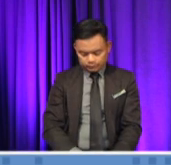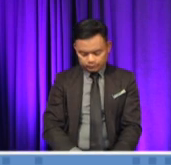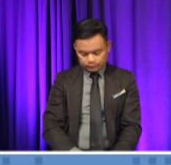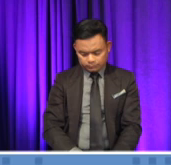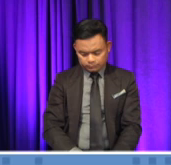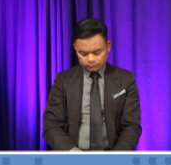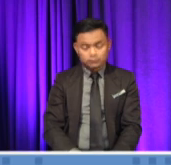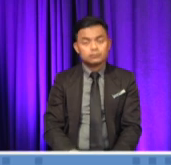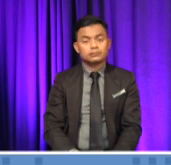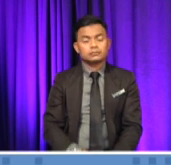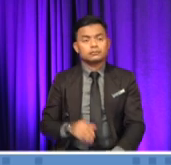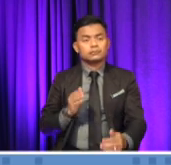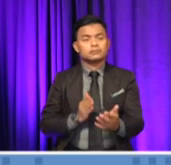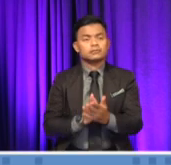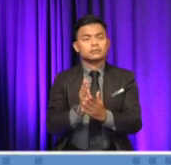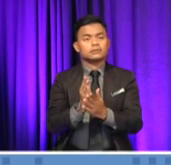harus terus-terus